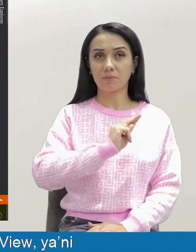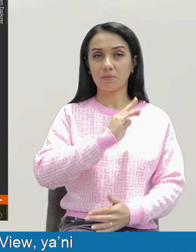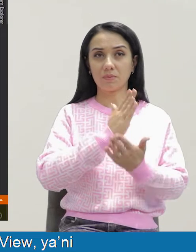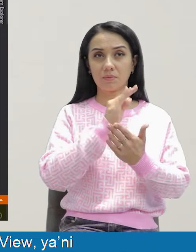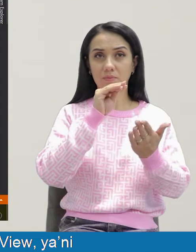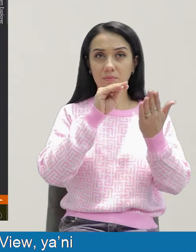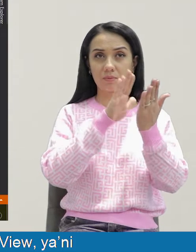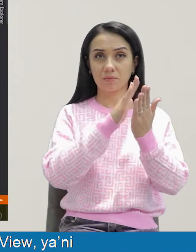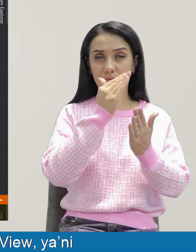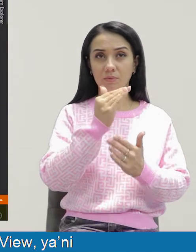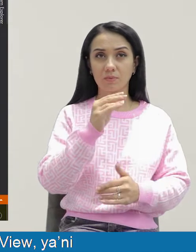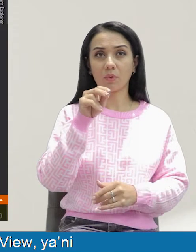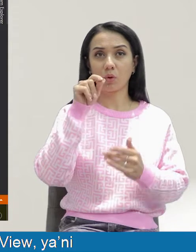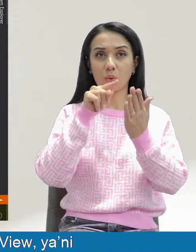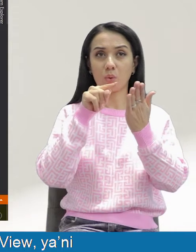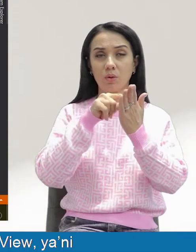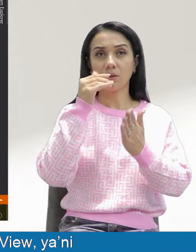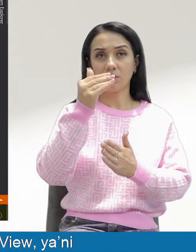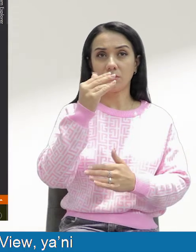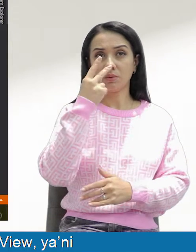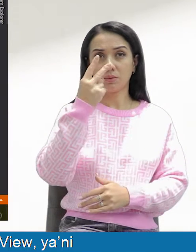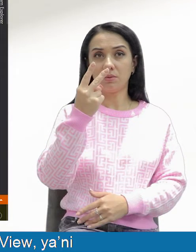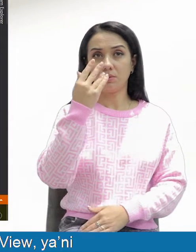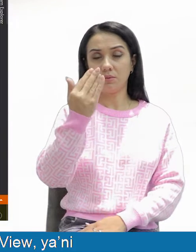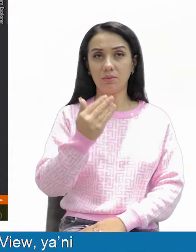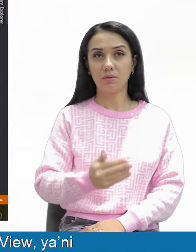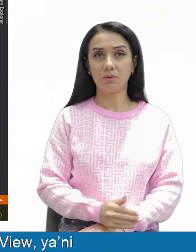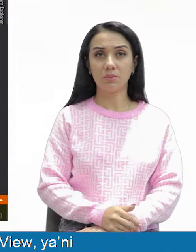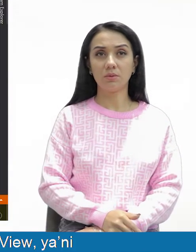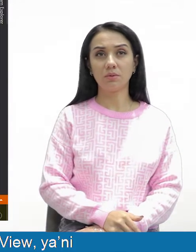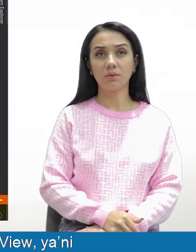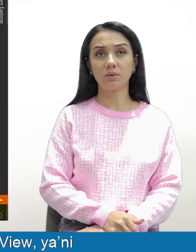bu knopkamiz, bu mana ko'rgan bo'lsanglar